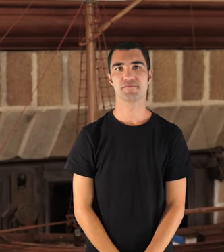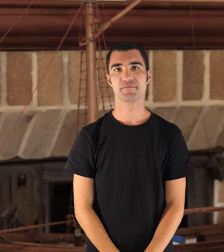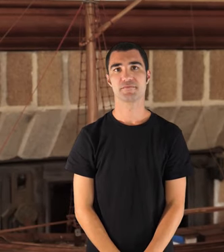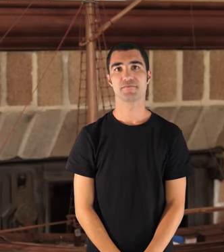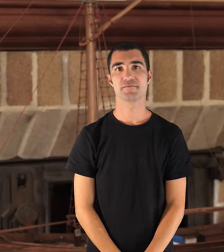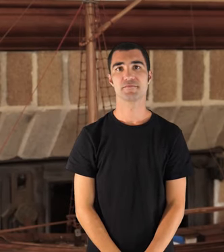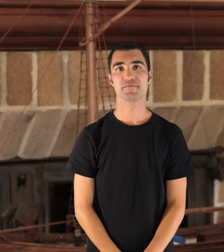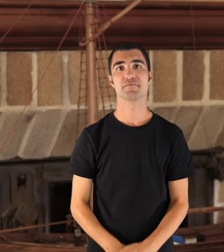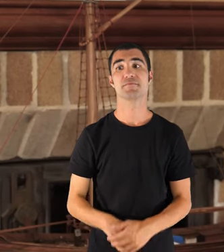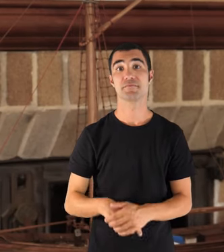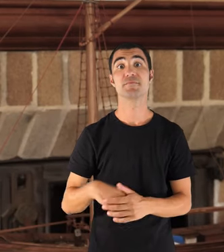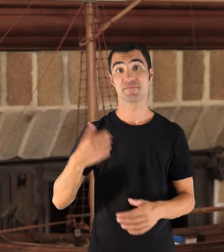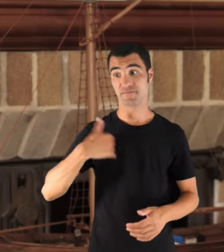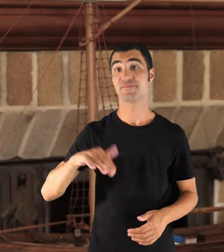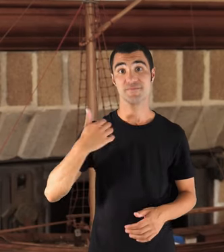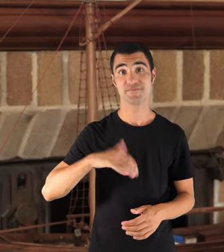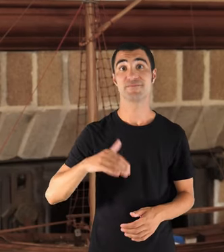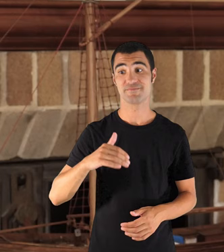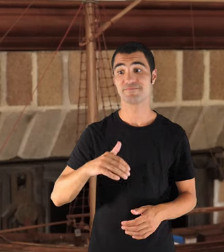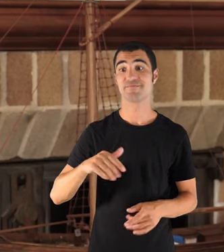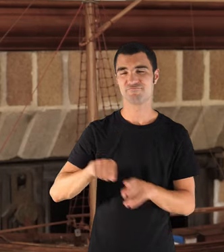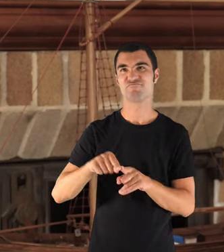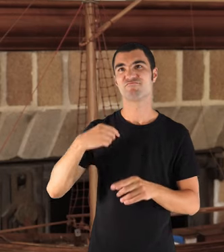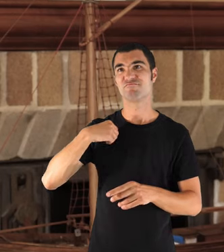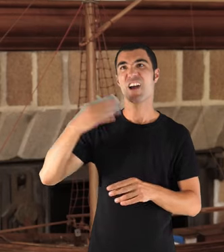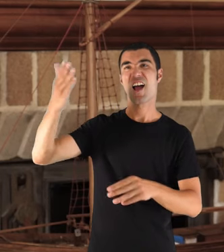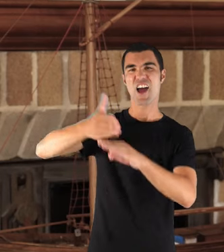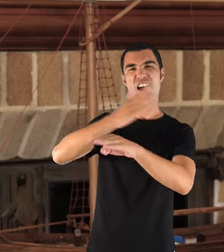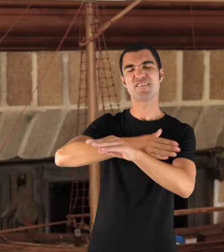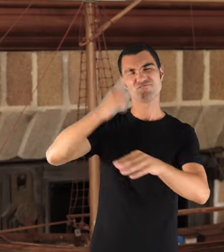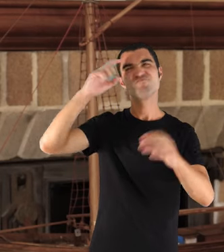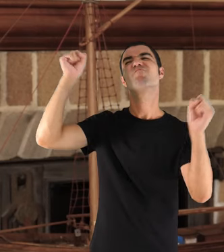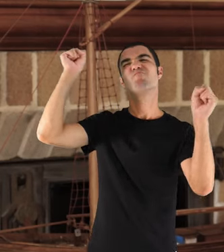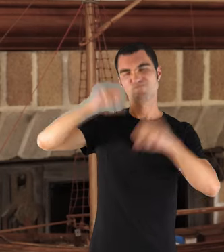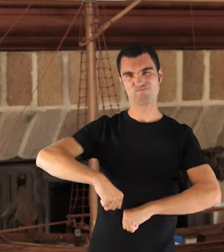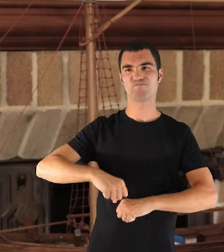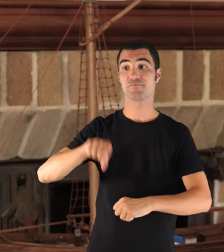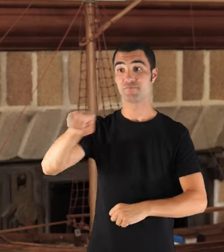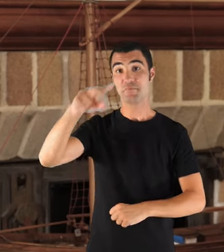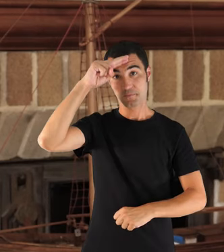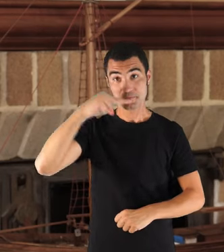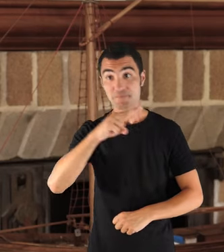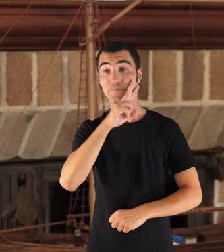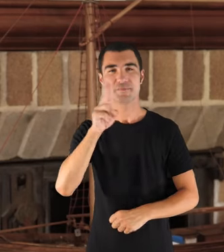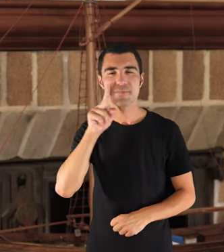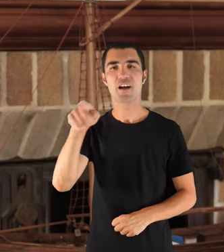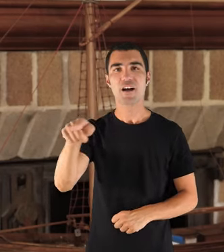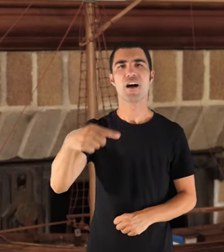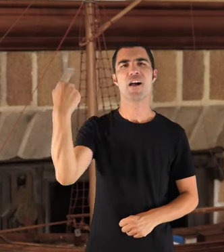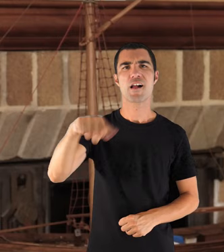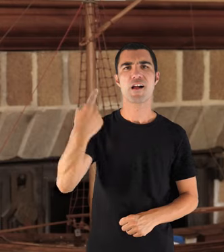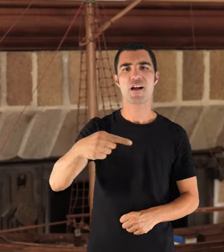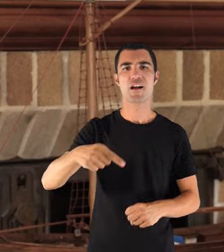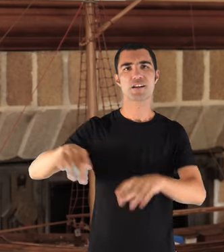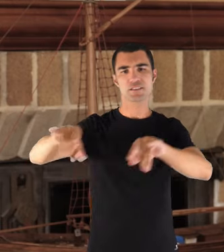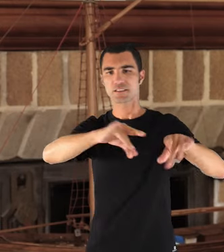ja havia dit, se pot dir, havia decidit tantes, i mon pare i ma mare tenien